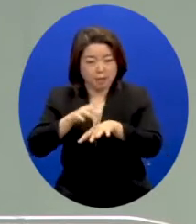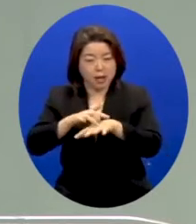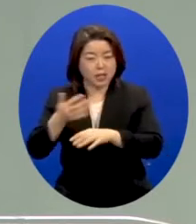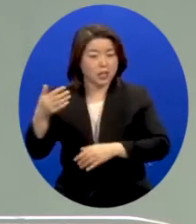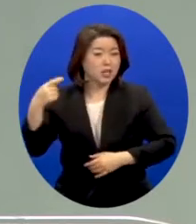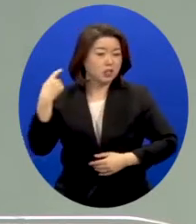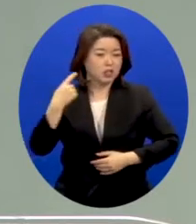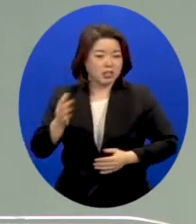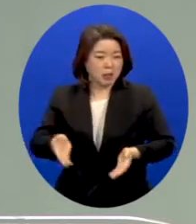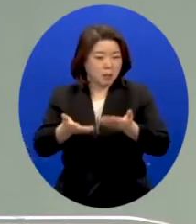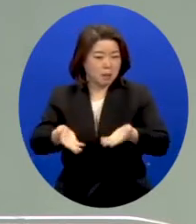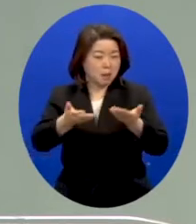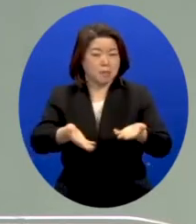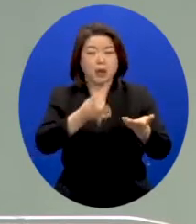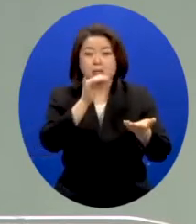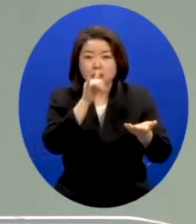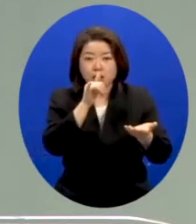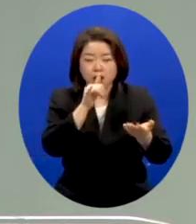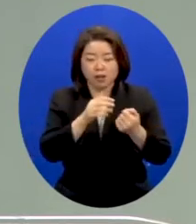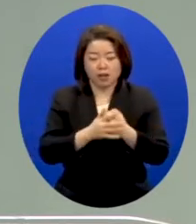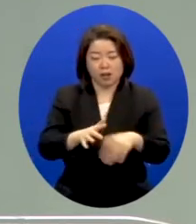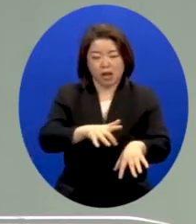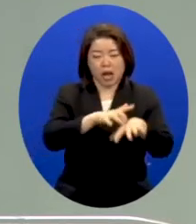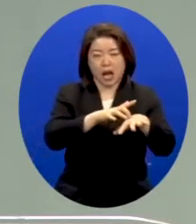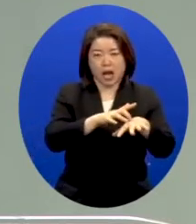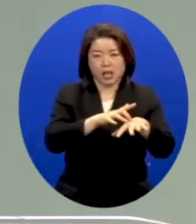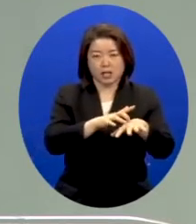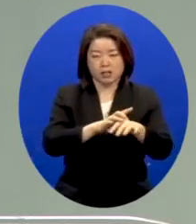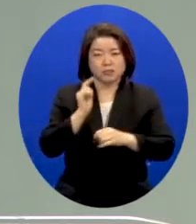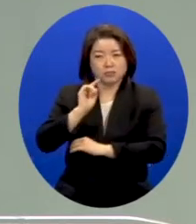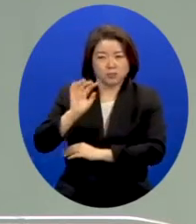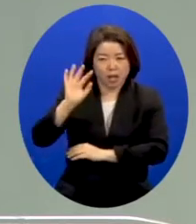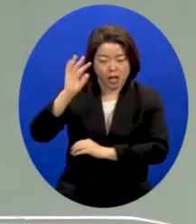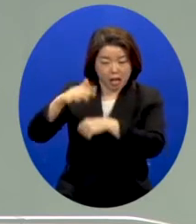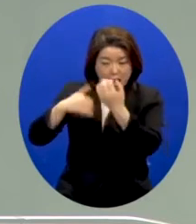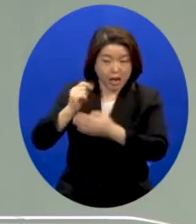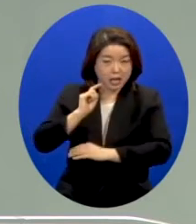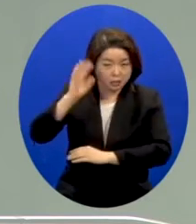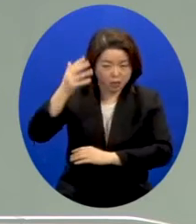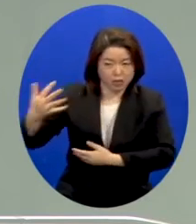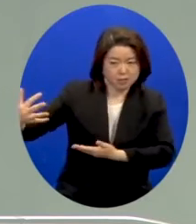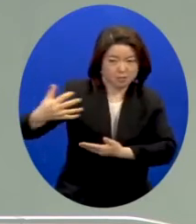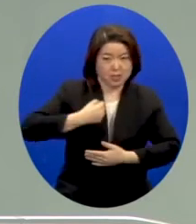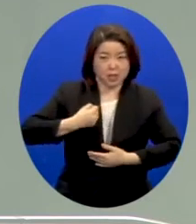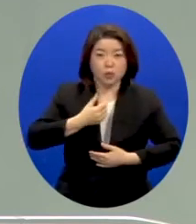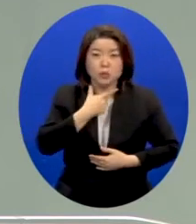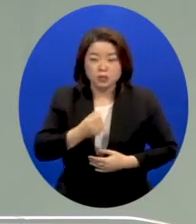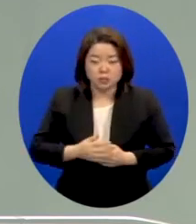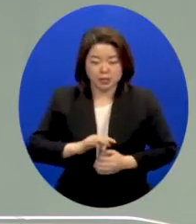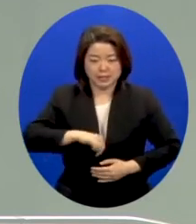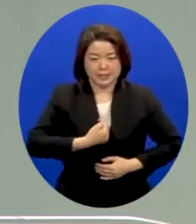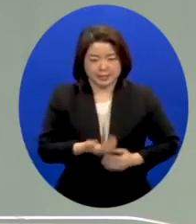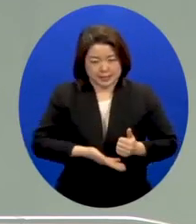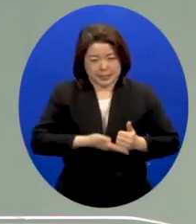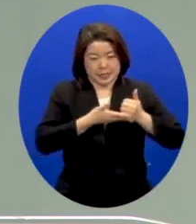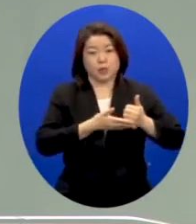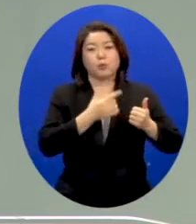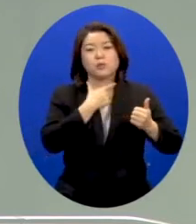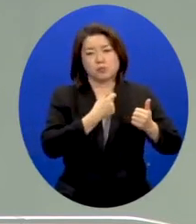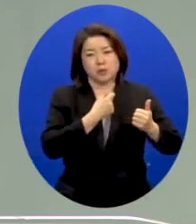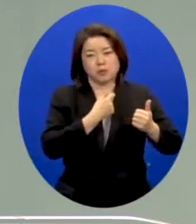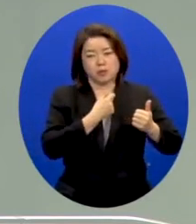것 마귀는 하나님의 영광을 가르치기를 원합니다 그래서 자기가 섬김을 받기를 원합니다